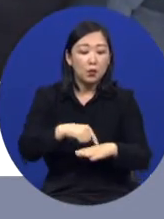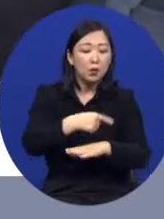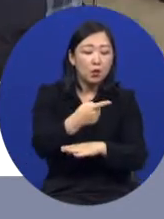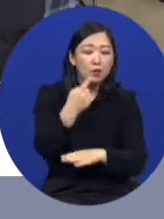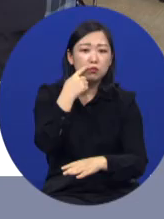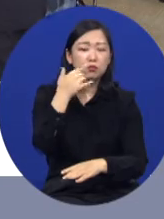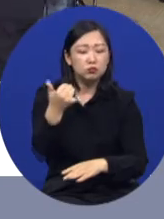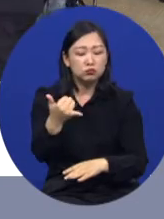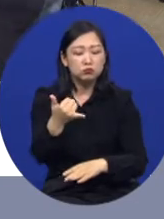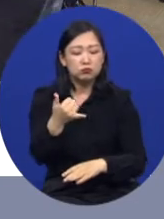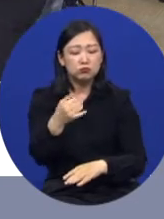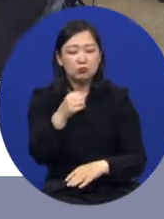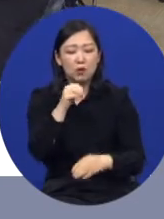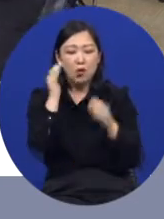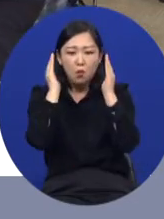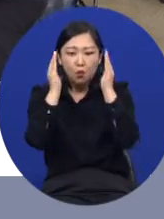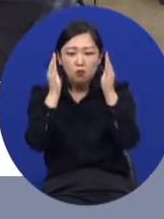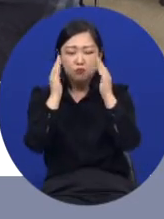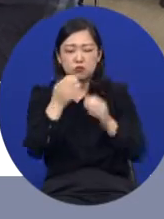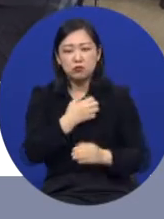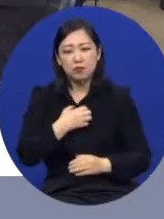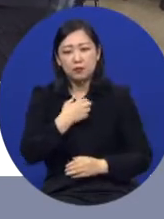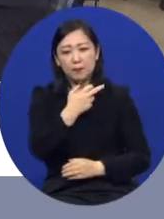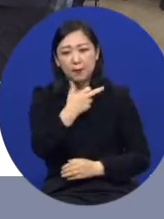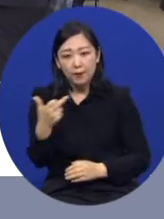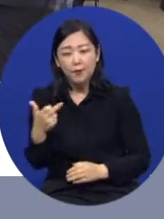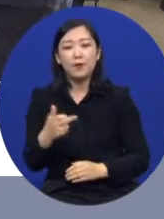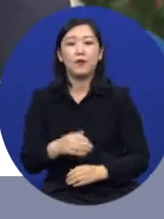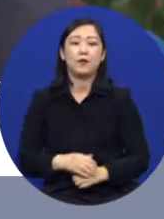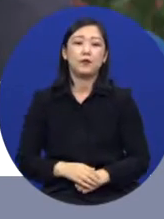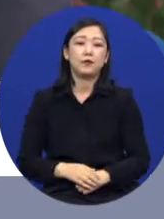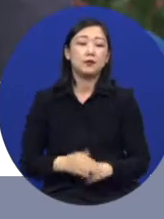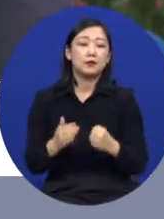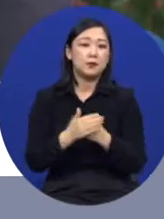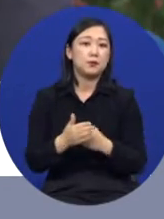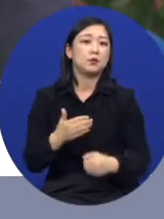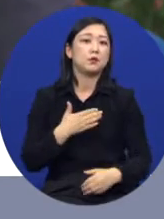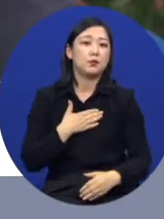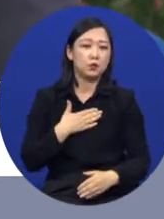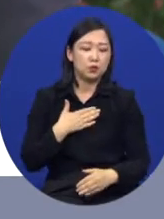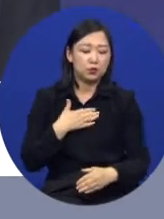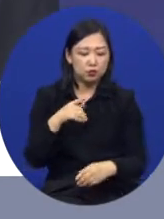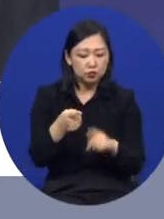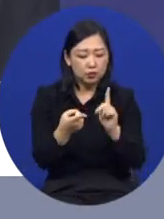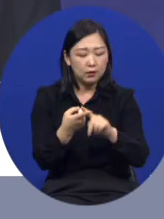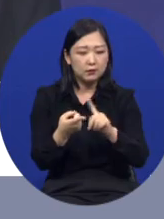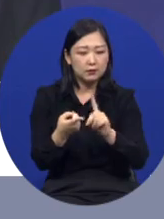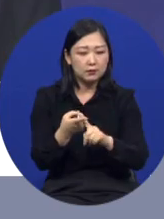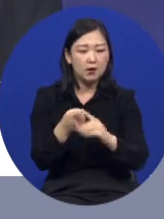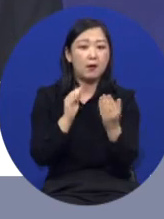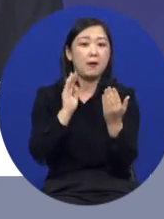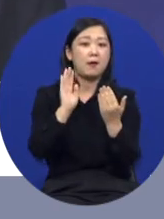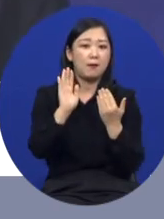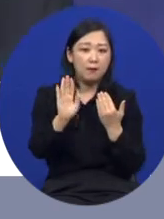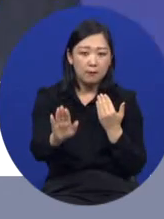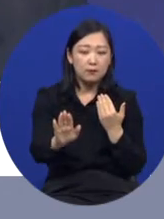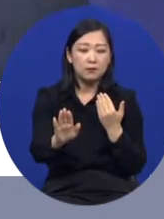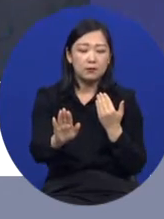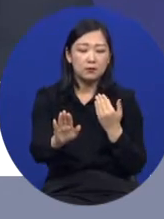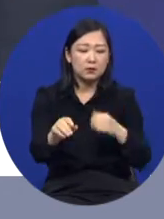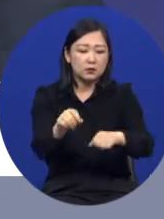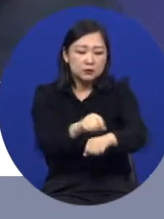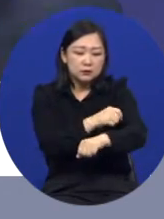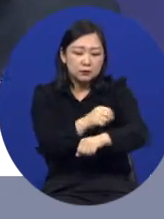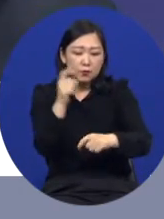그 학력에 대한 걱정을 엄청 하십니다. 그래서 저도 이 부분에 좀 앞으로 뭐 특별히